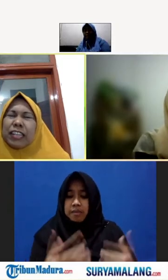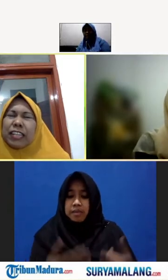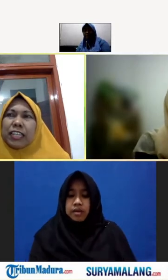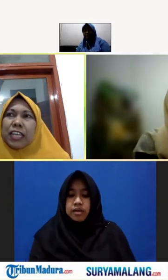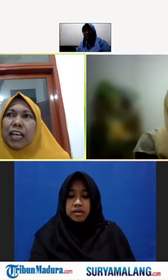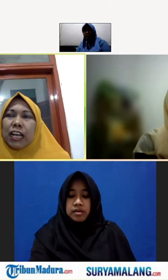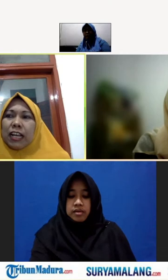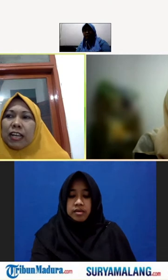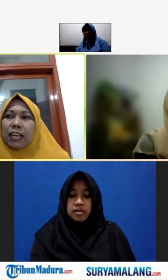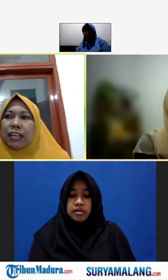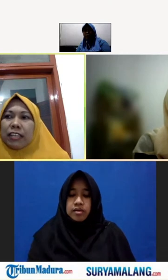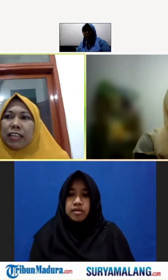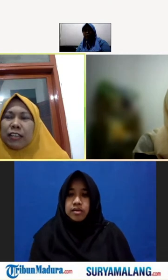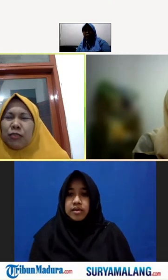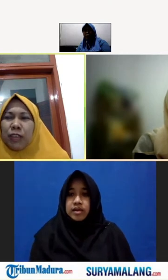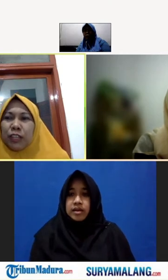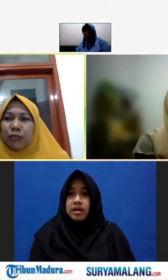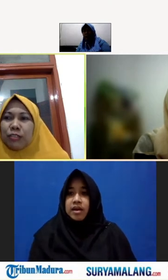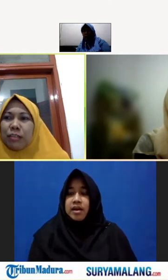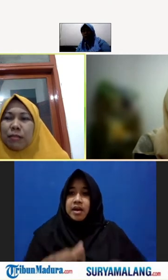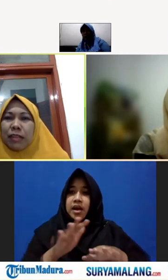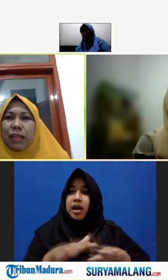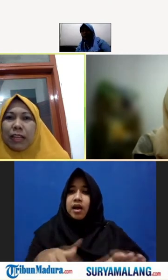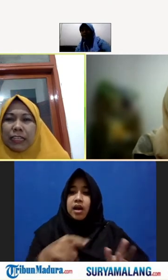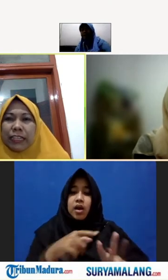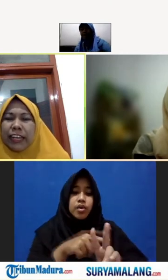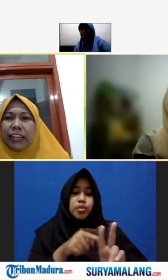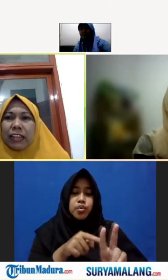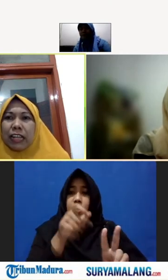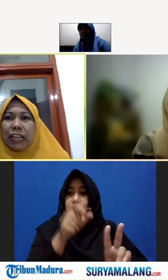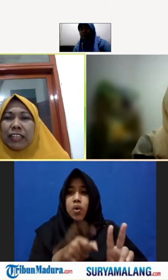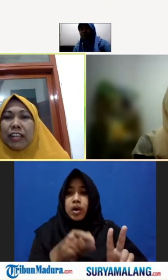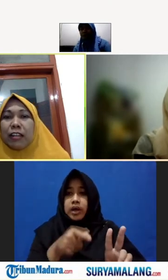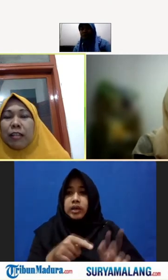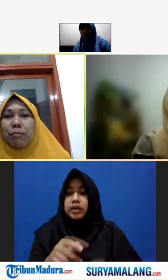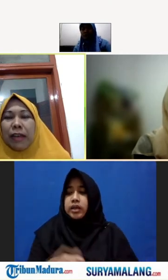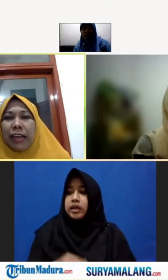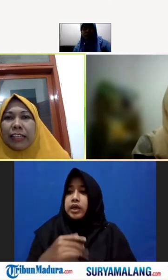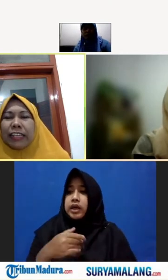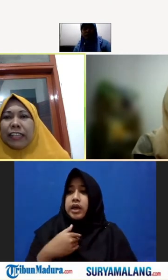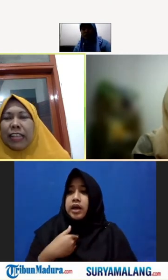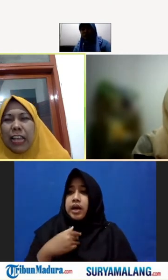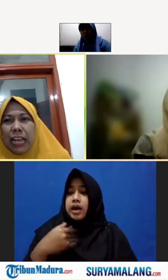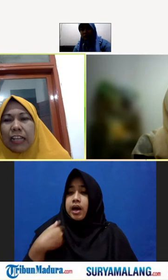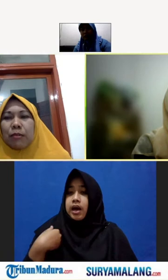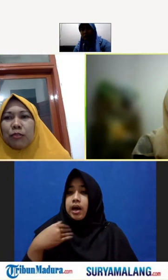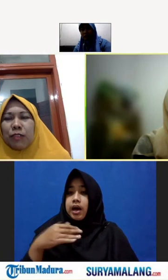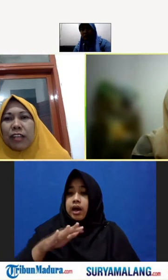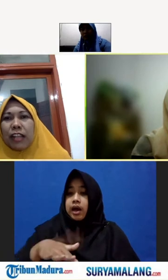kan dari kakak-kakaknya dua itu sama, dia kan anak saya kan ada empat.